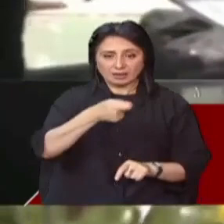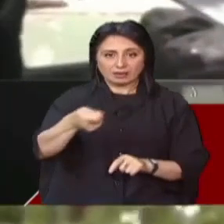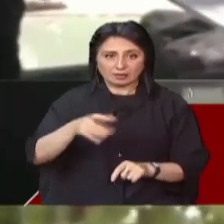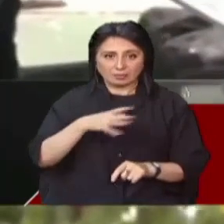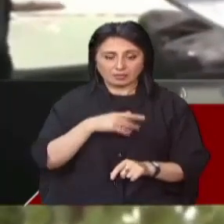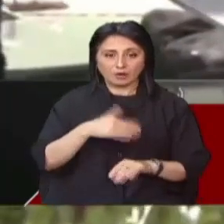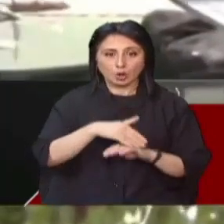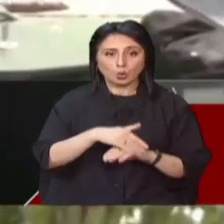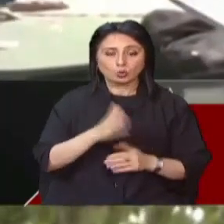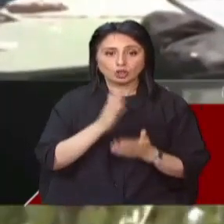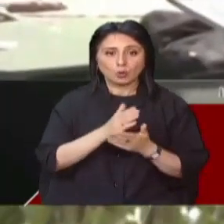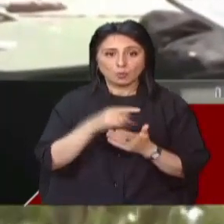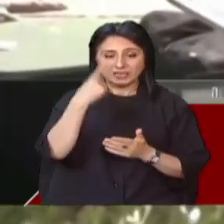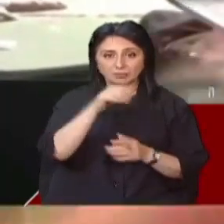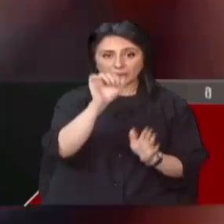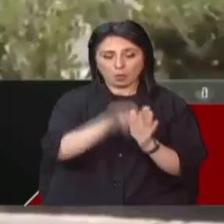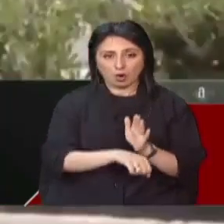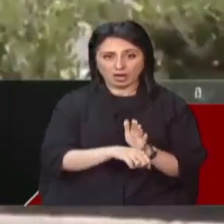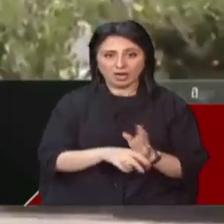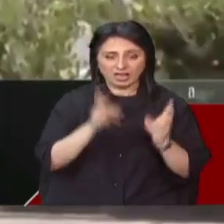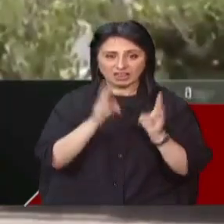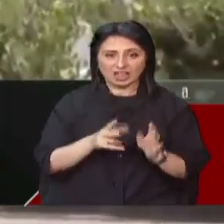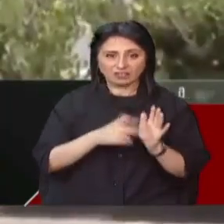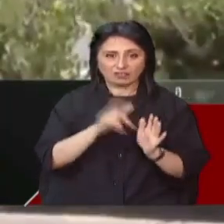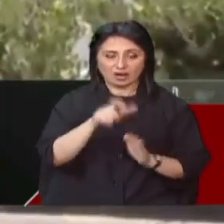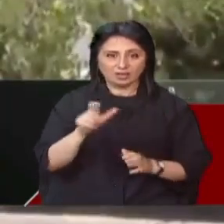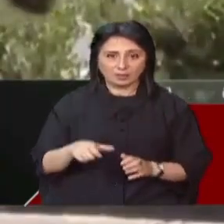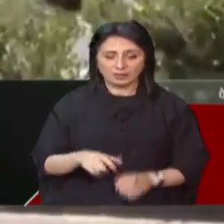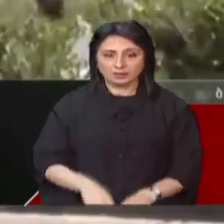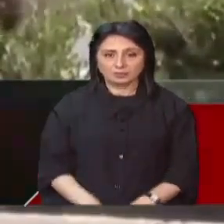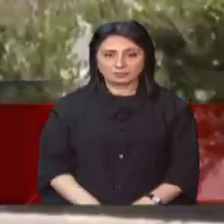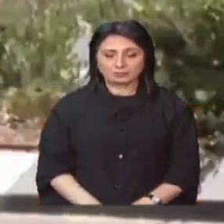თავდასხმას. ის ქუჩაში მყოფმა პირმა მოკლა. დაშავდა 8 ადამიანი.